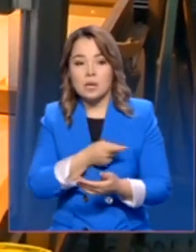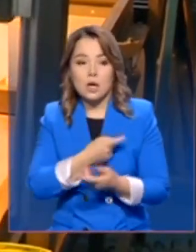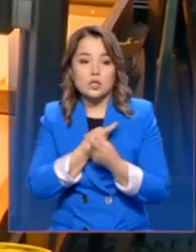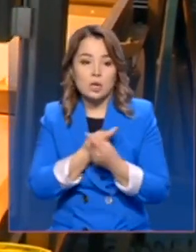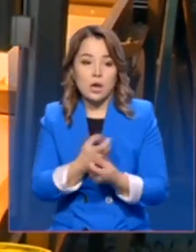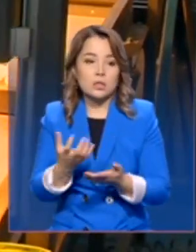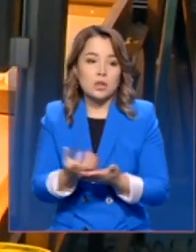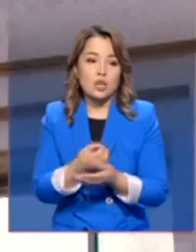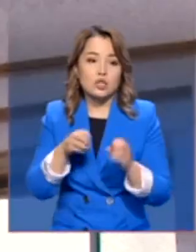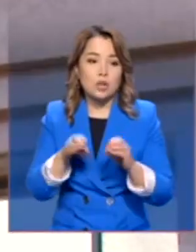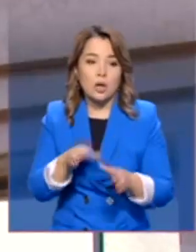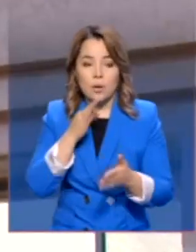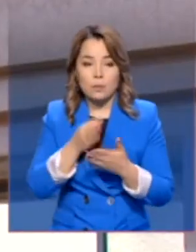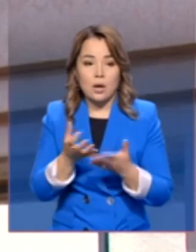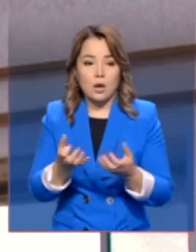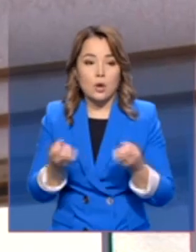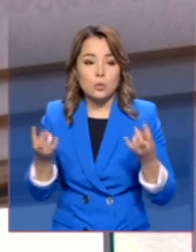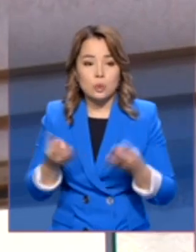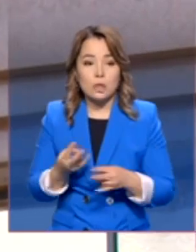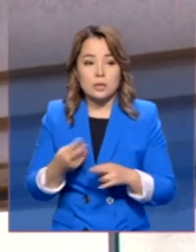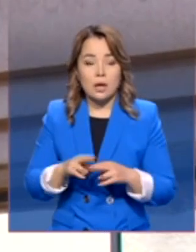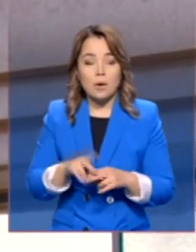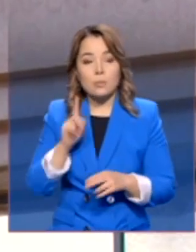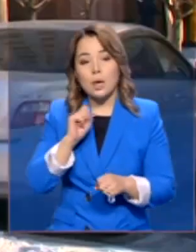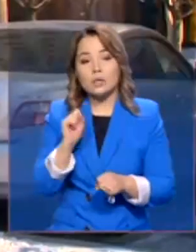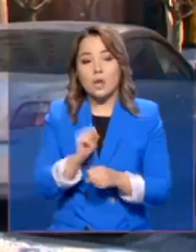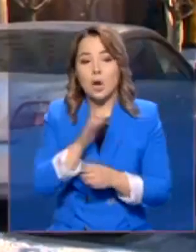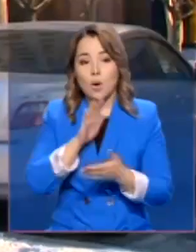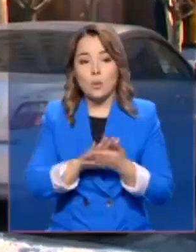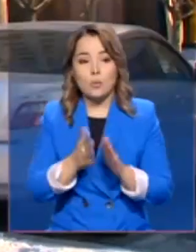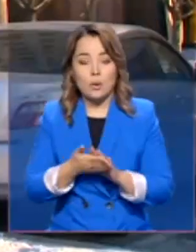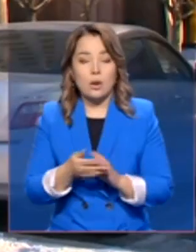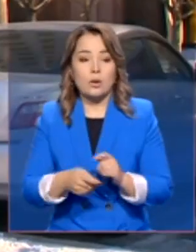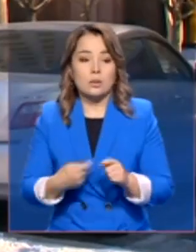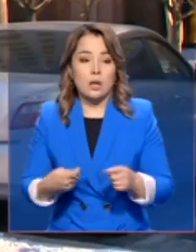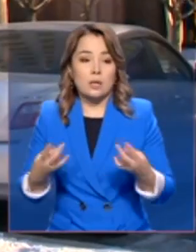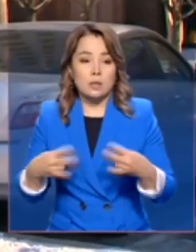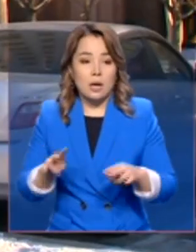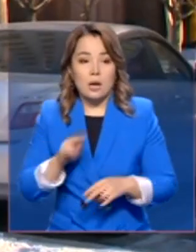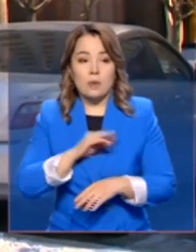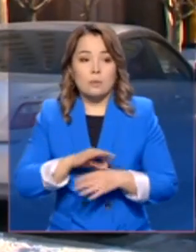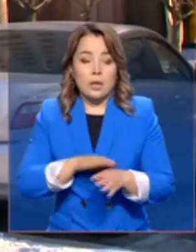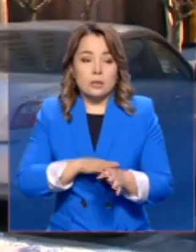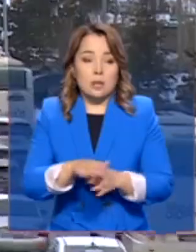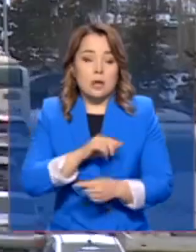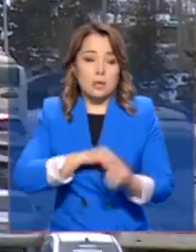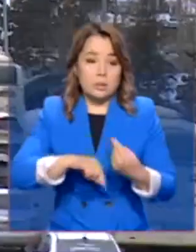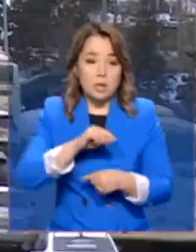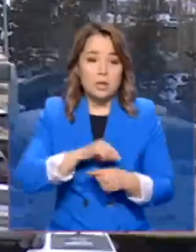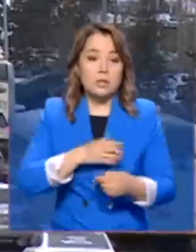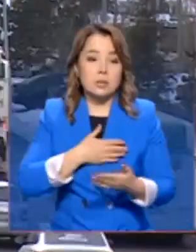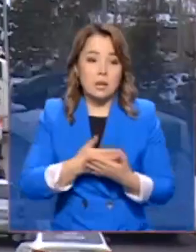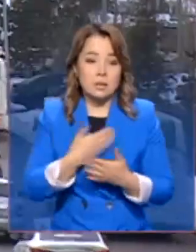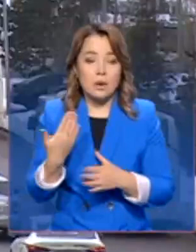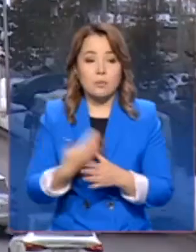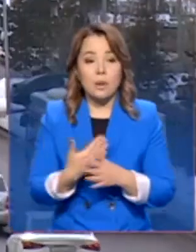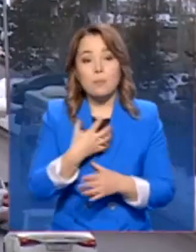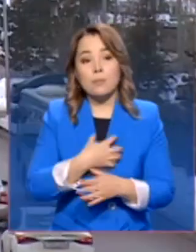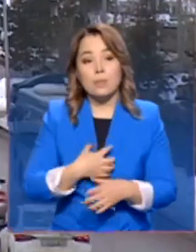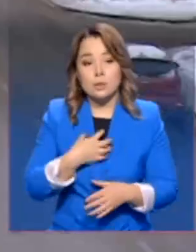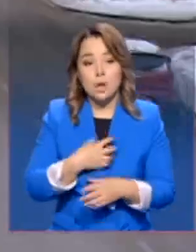қабылдауы керек дейді кәсіпкерлер. Ең алдымен мораторий уақытын ұзартпау, кәсіпкерлерді ынталандыру және ең